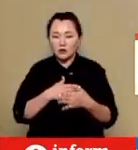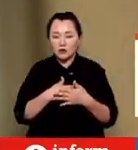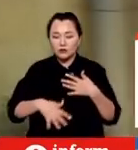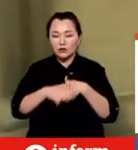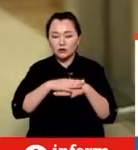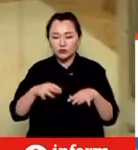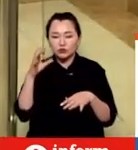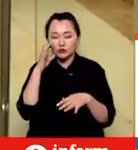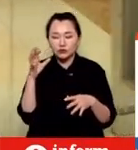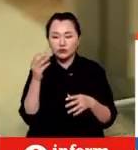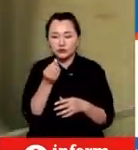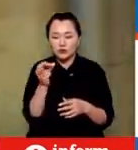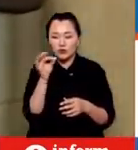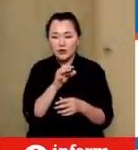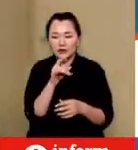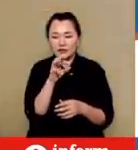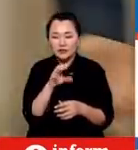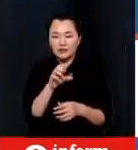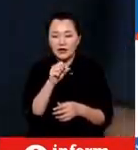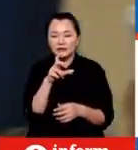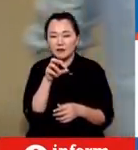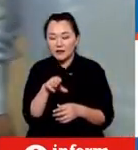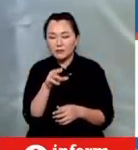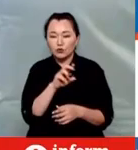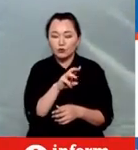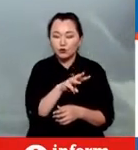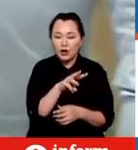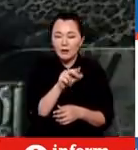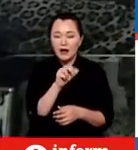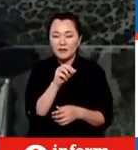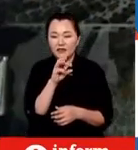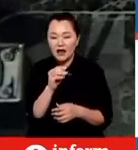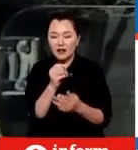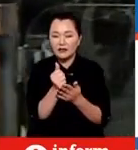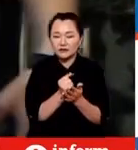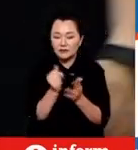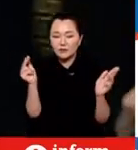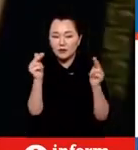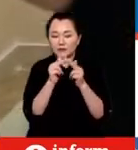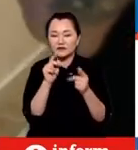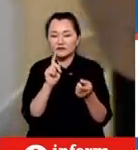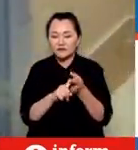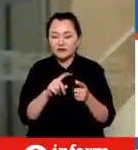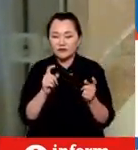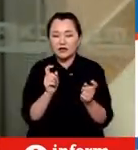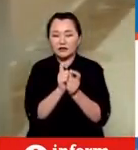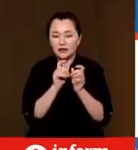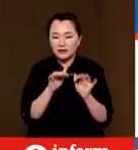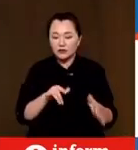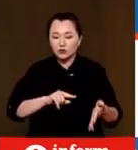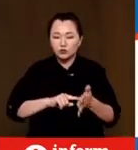қақ жарып, резонанс тудырған Астекс Кизет пен Мударабо Кэпитал қаржы пирамидаларына қатысты даулы үске нүкте қойылды. Сот